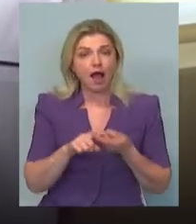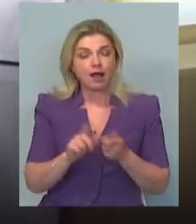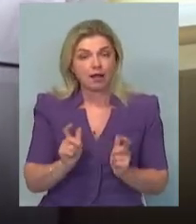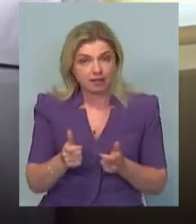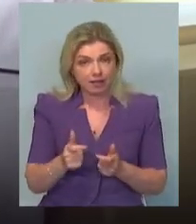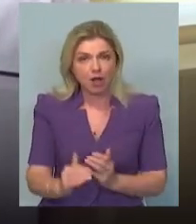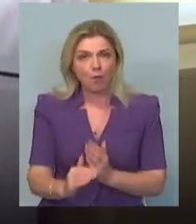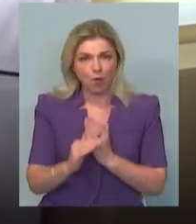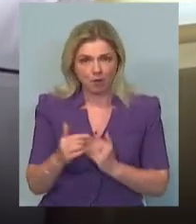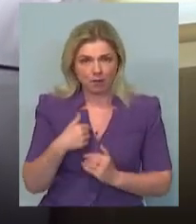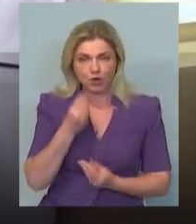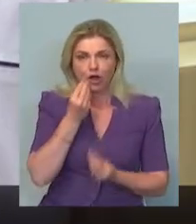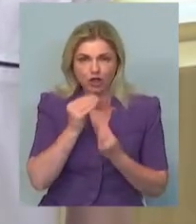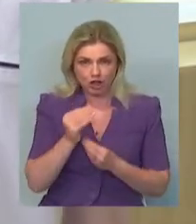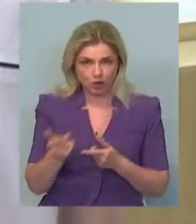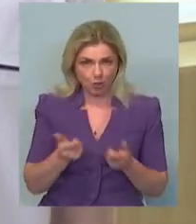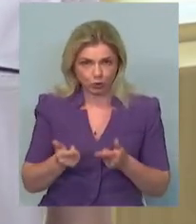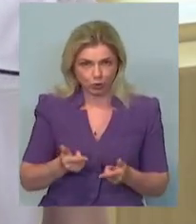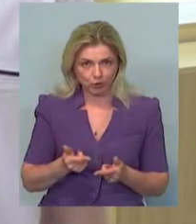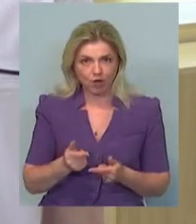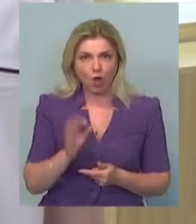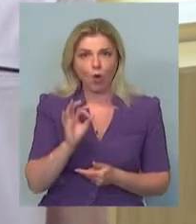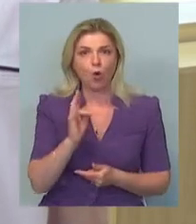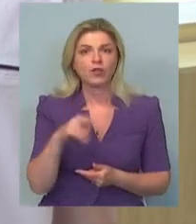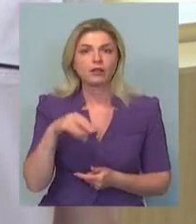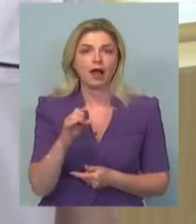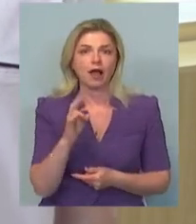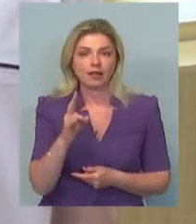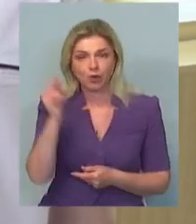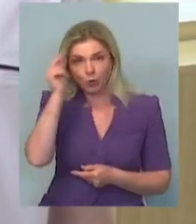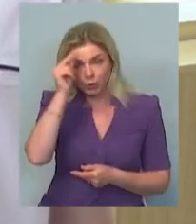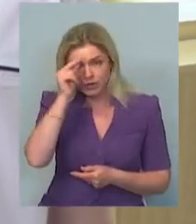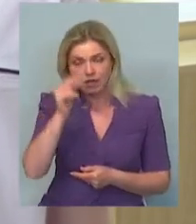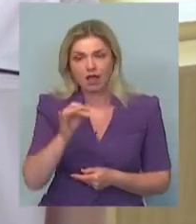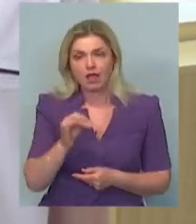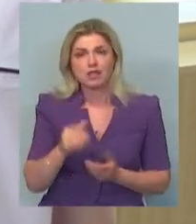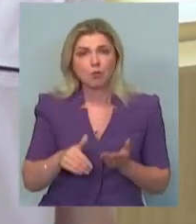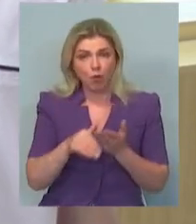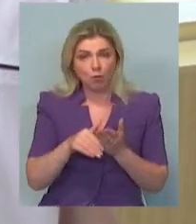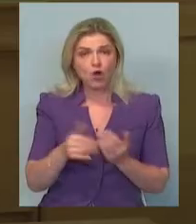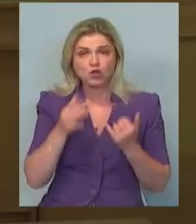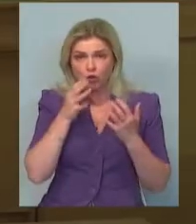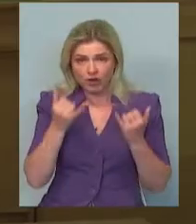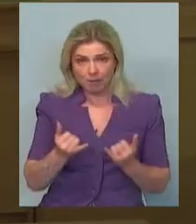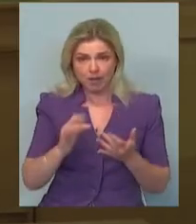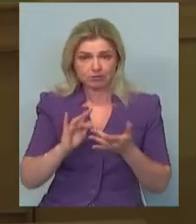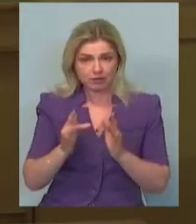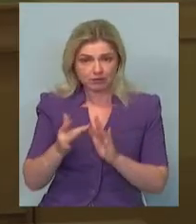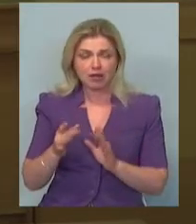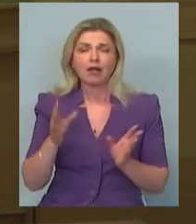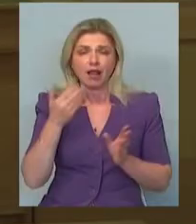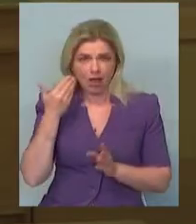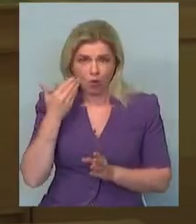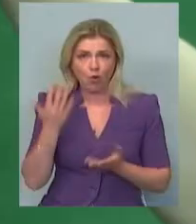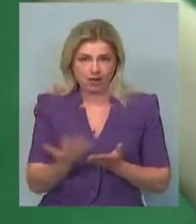там онлайн-курсів. Ну, зараз в епоху інновацій і технологій дуже легко це зробити. Я йшов до цього